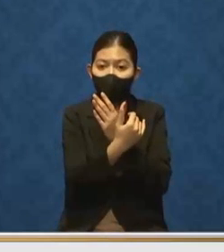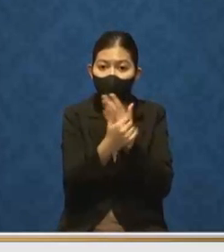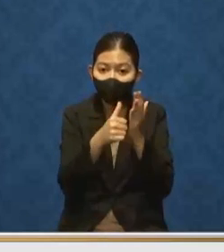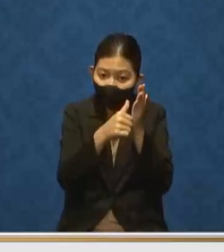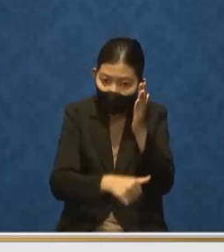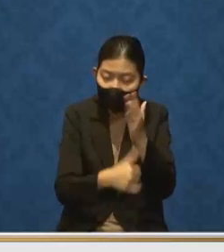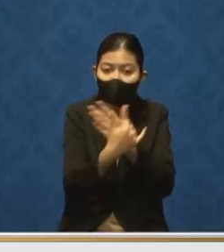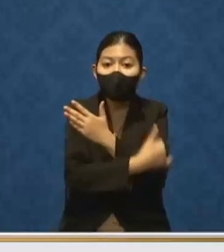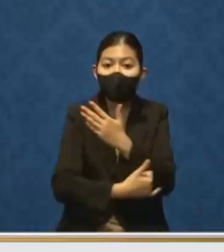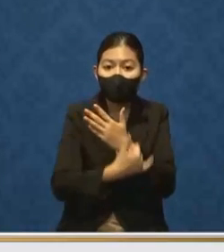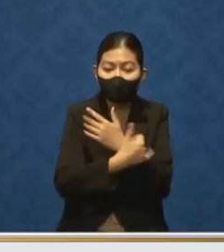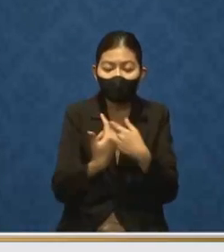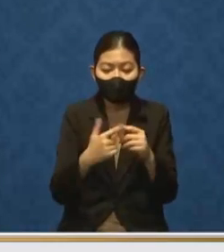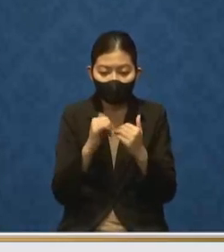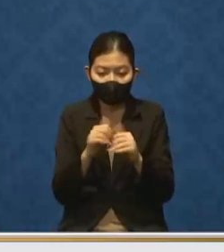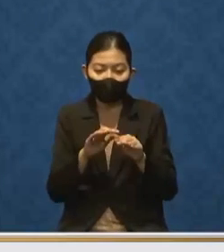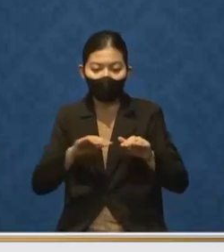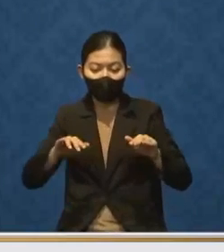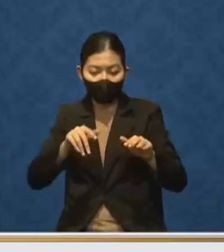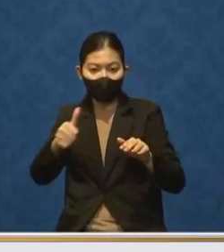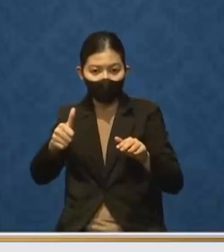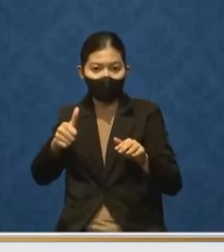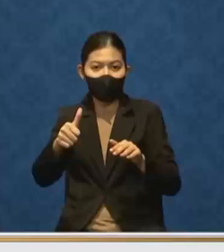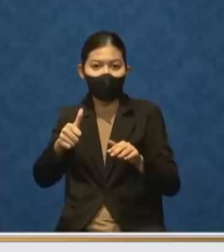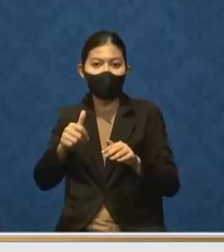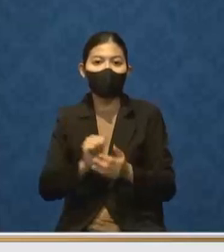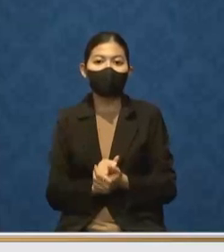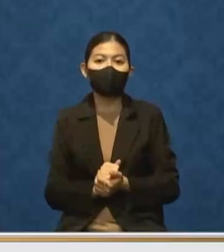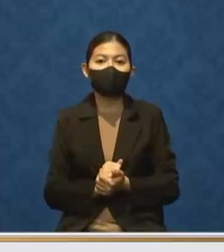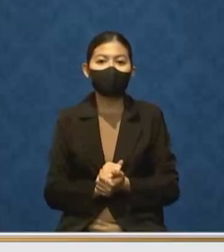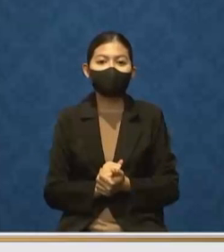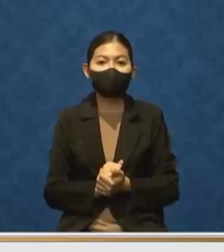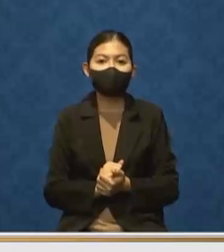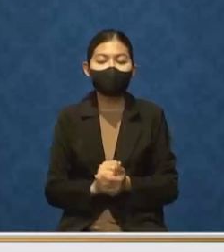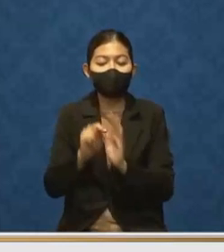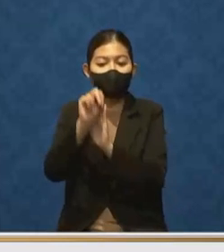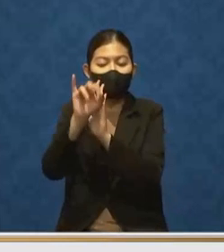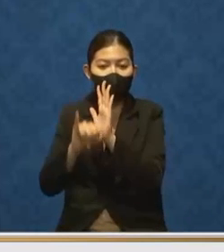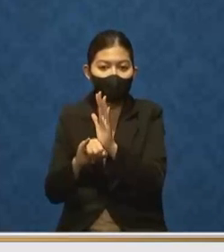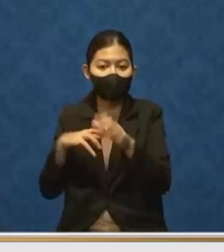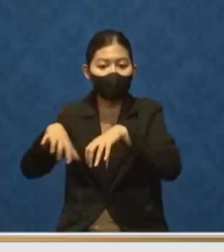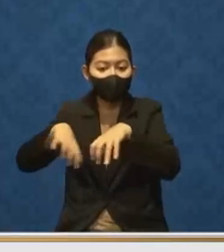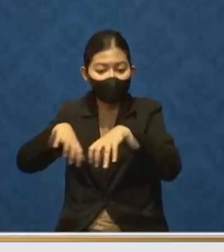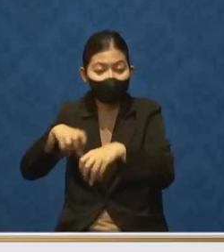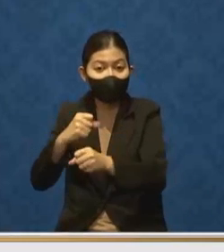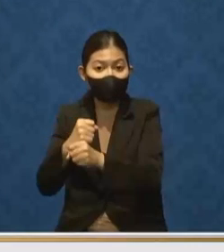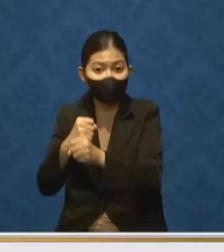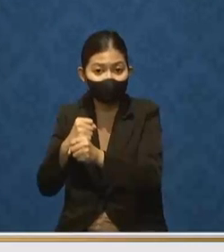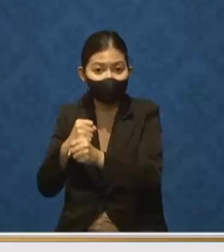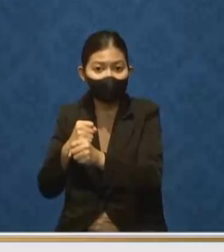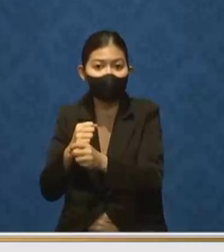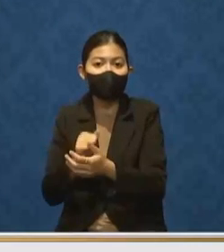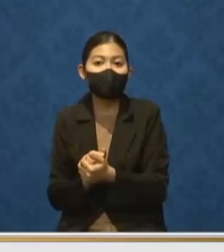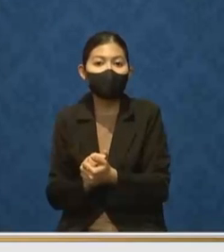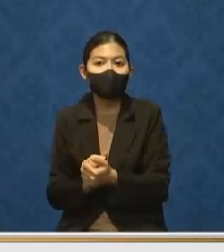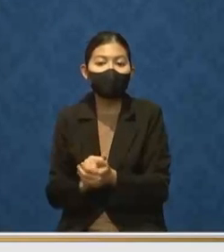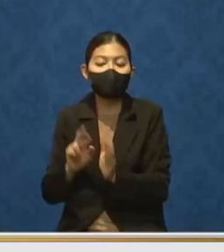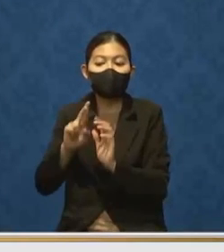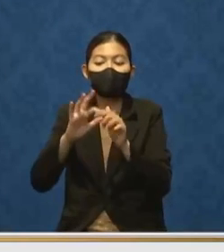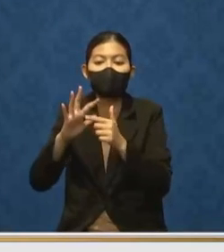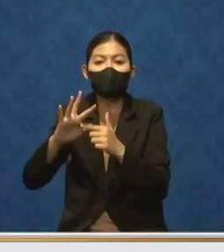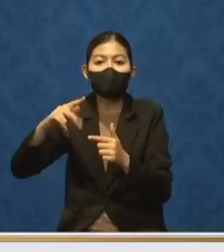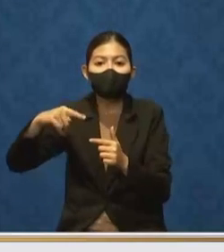ยู่ในระดับที่แข็งแกร่งนโยบายด้านการจัดทำงบประมาณร่างพระราชบัญญัติงบประมาณรายจ่ายประจ